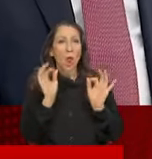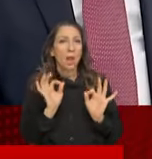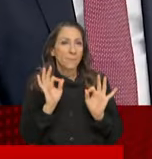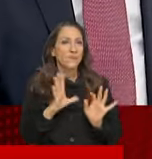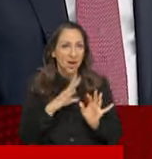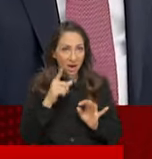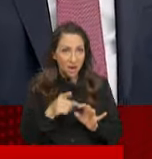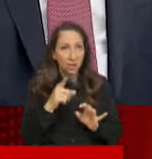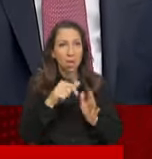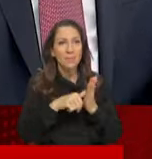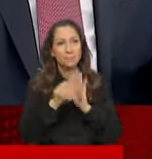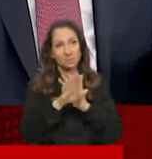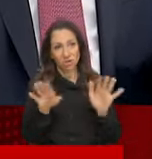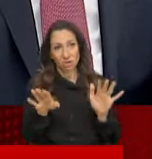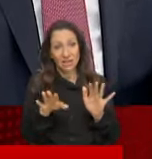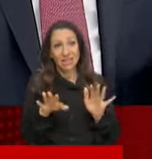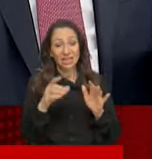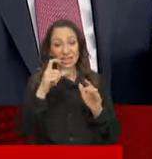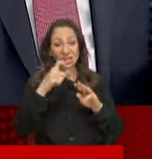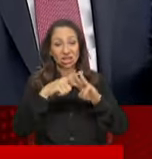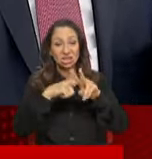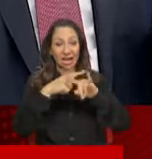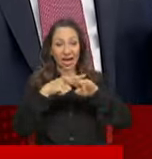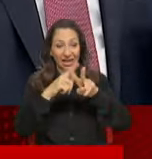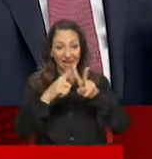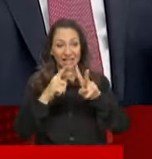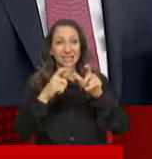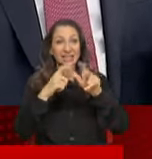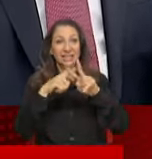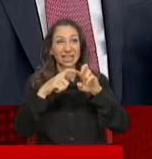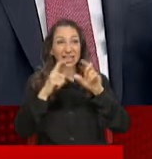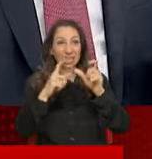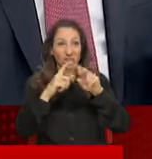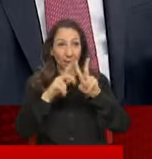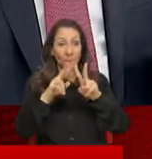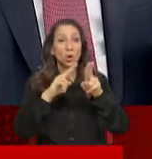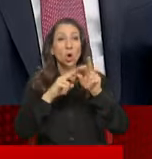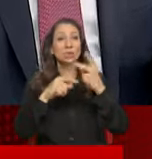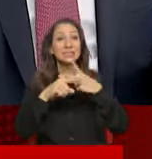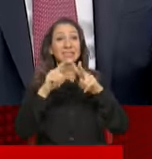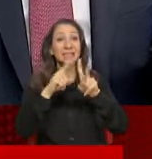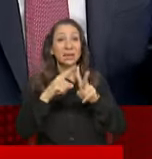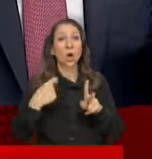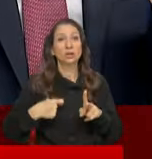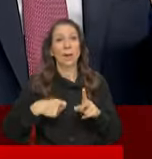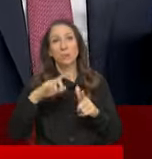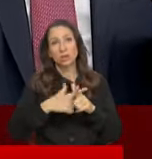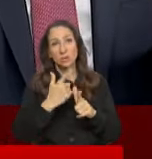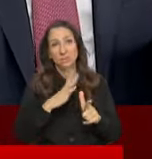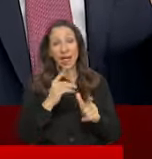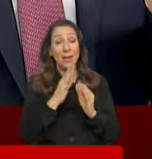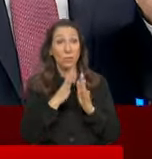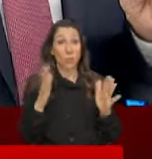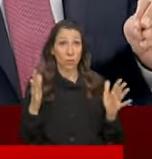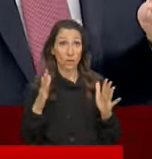önemli Onları yapacağız Ceyhan Sarıçam ve Kozan'da özel projelerimiz var Bunlar en